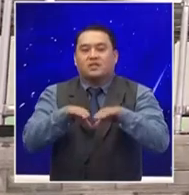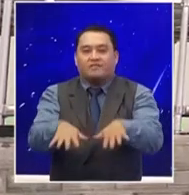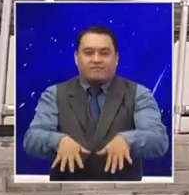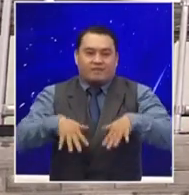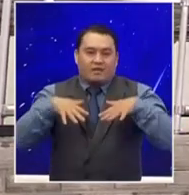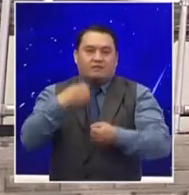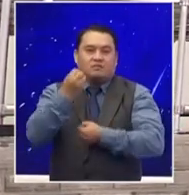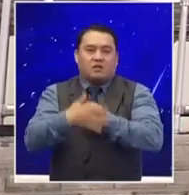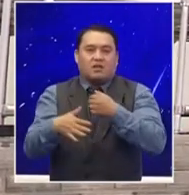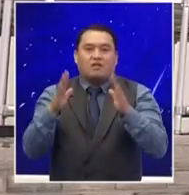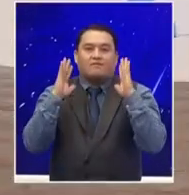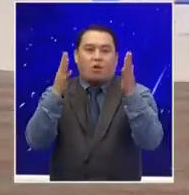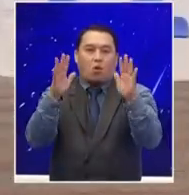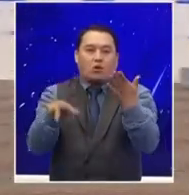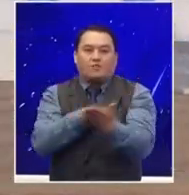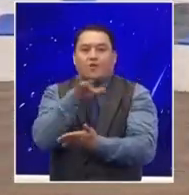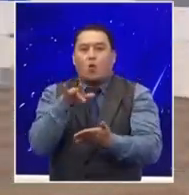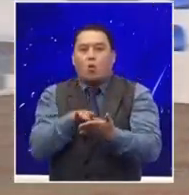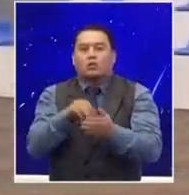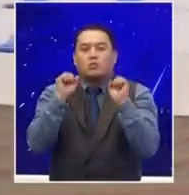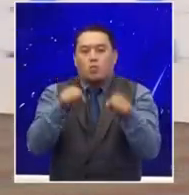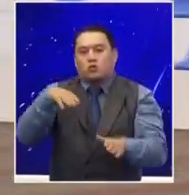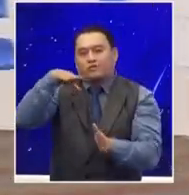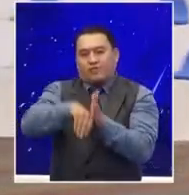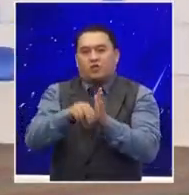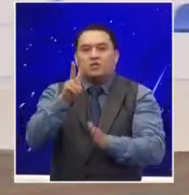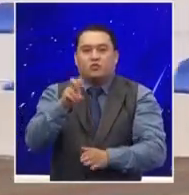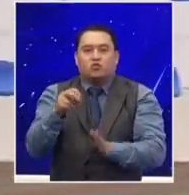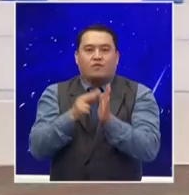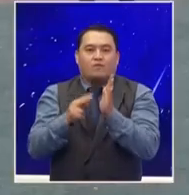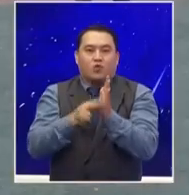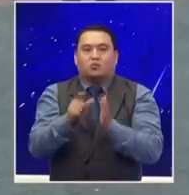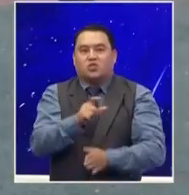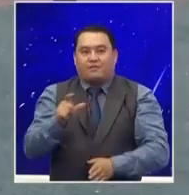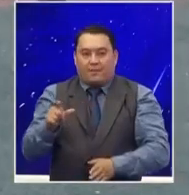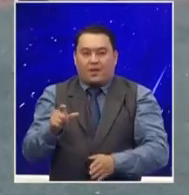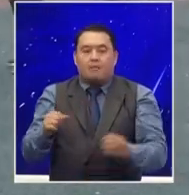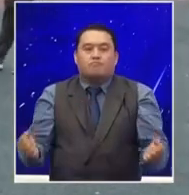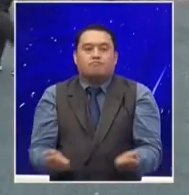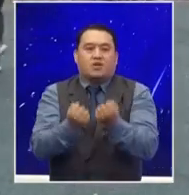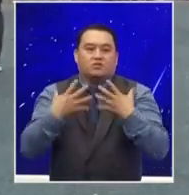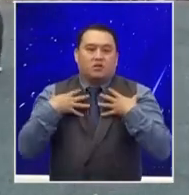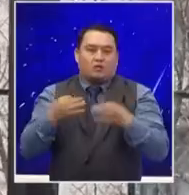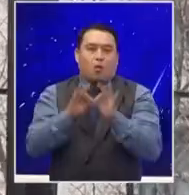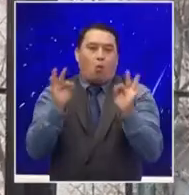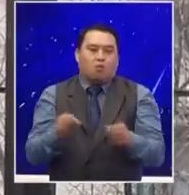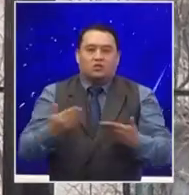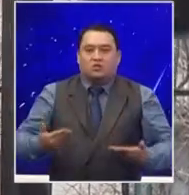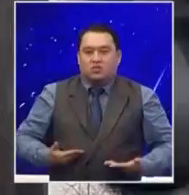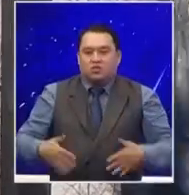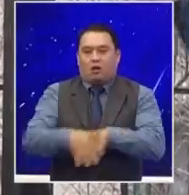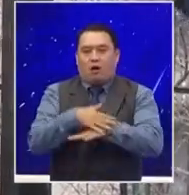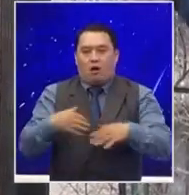Расположен он в центральном парке города. Сооружение способно вместить порядка 280 человек. Для поддержания здорового образа жизни